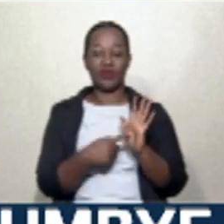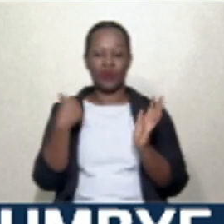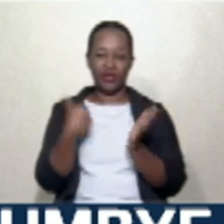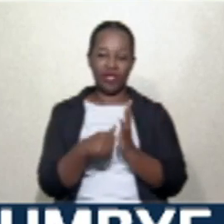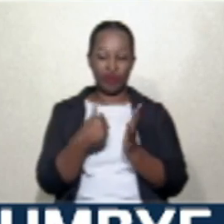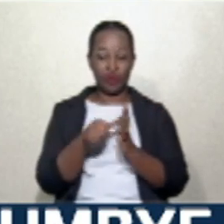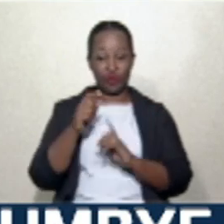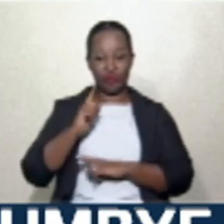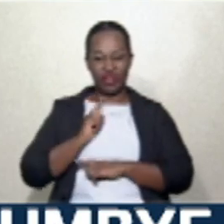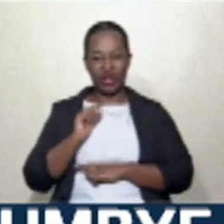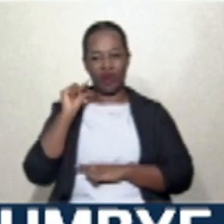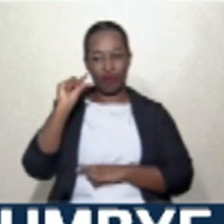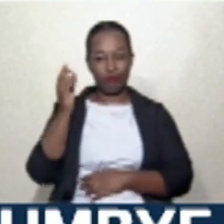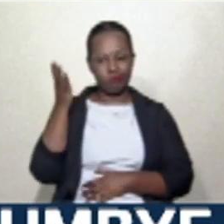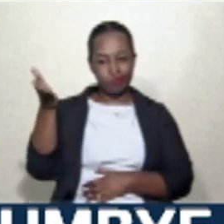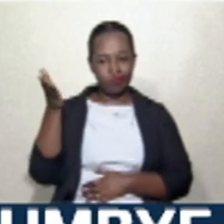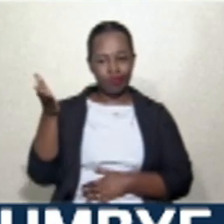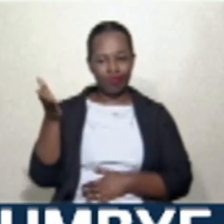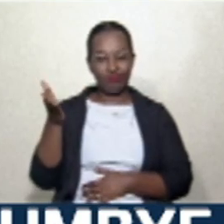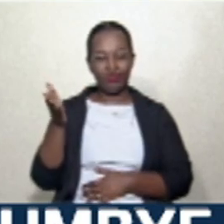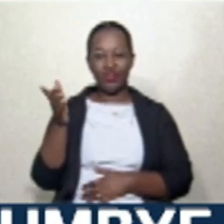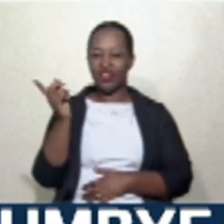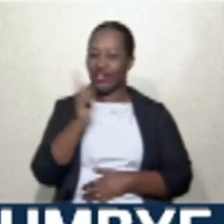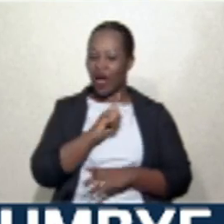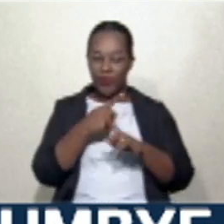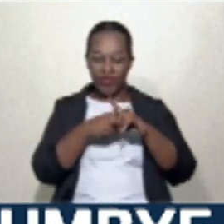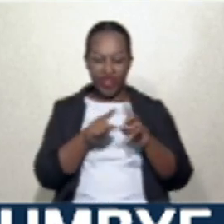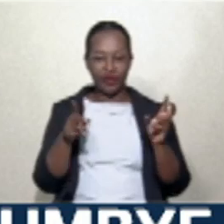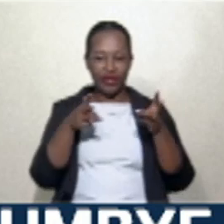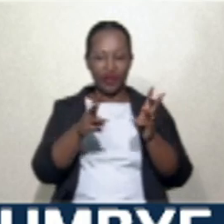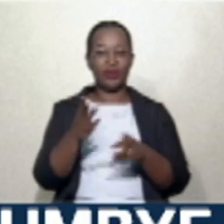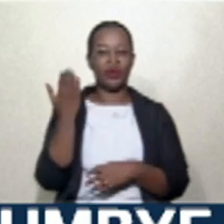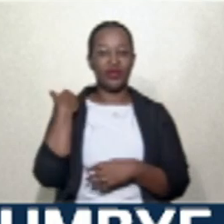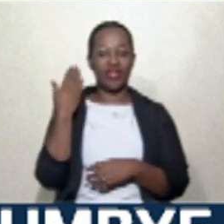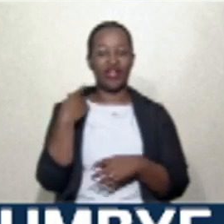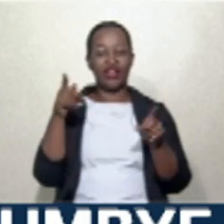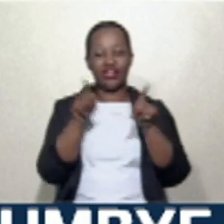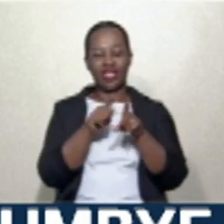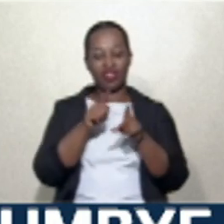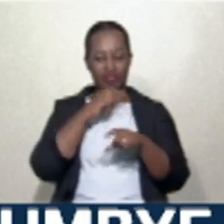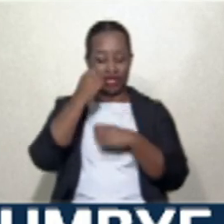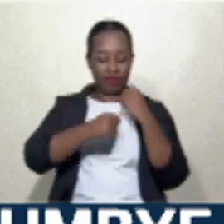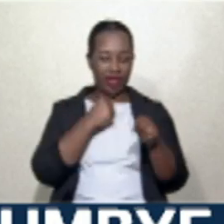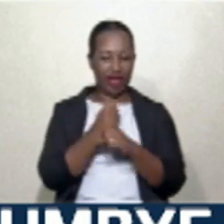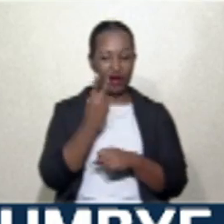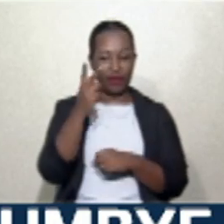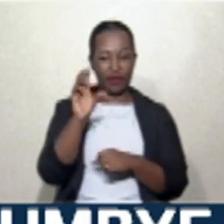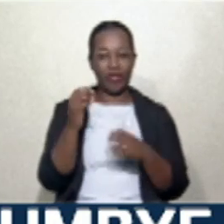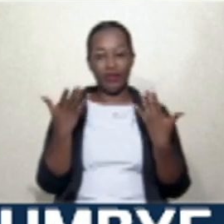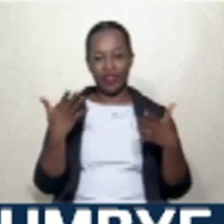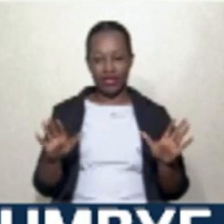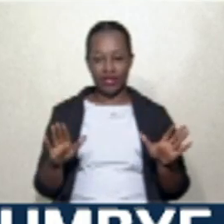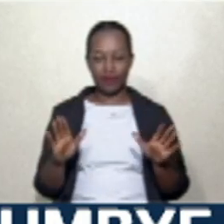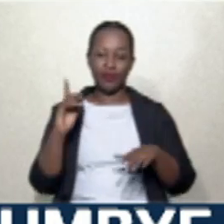ikibazo cy'umutekano muke gihari ntaho gitandukaniye n'uko cyari kimeze mu myaka 20 ishize